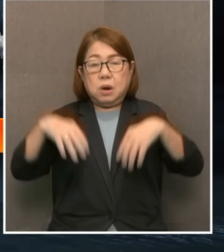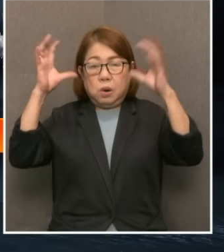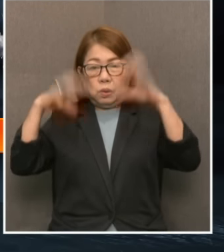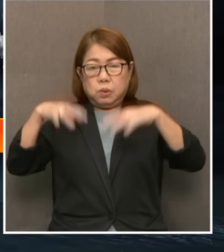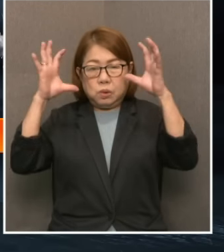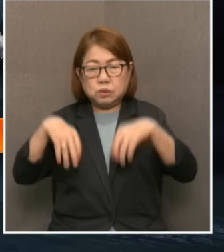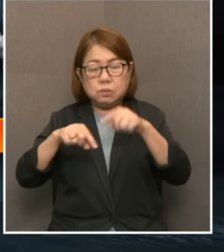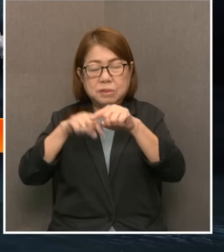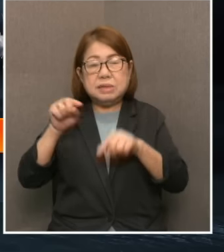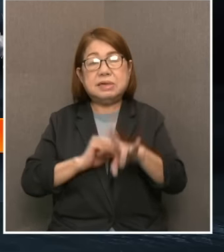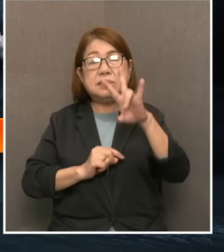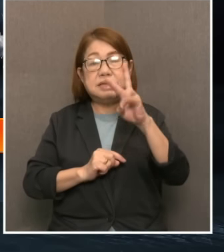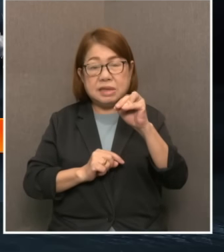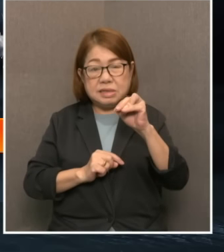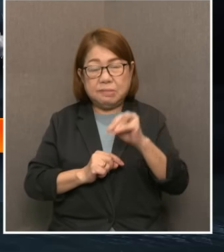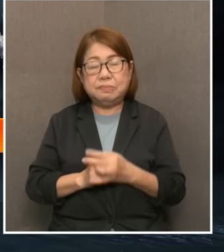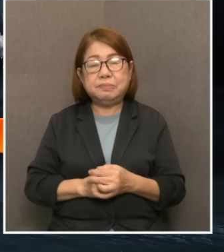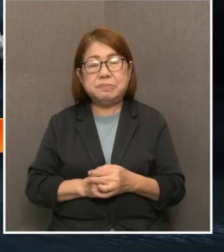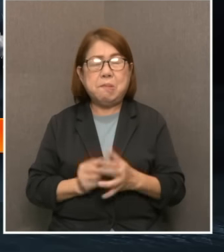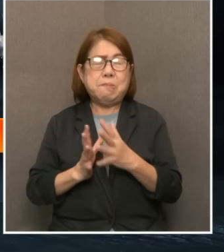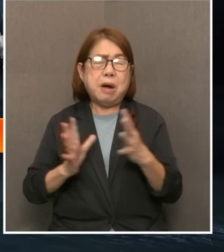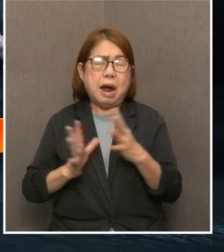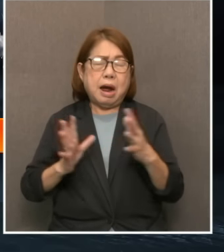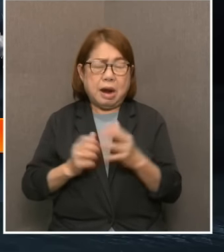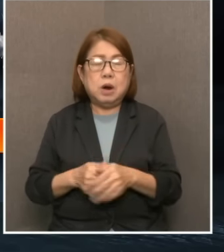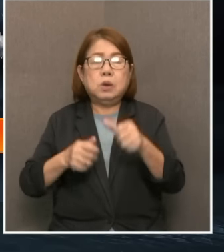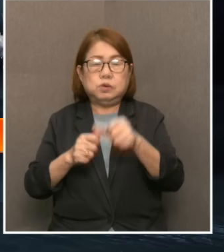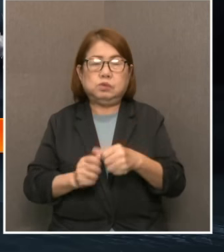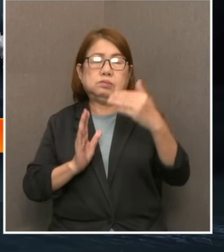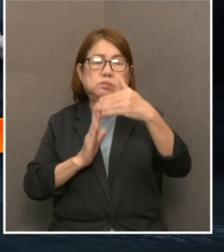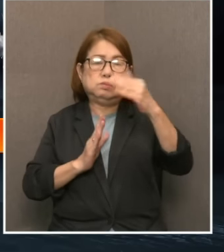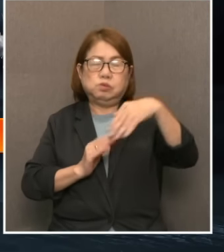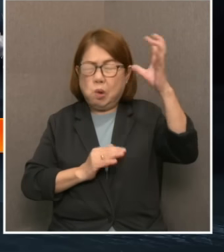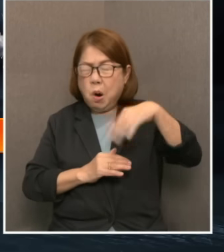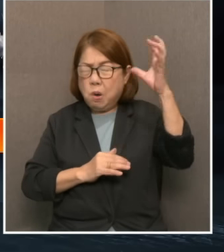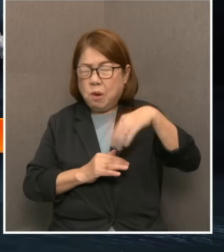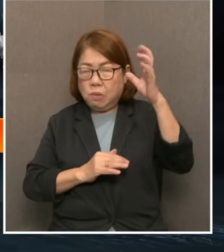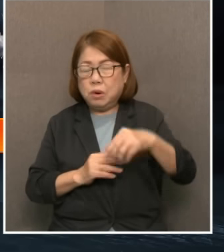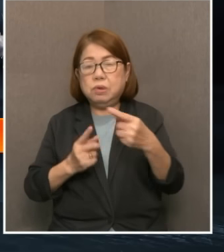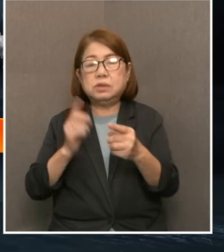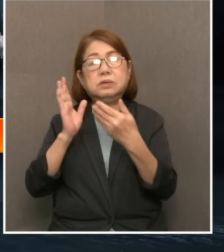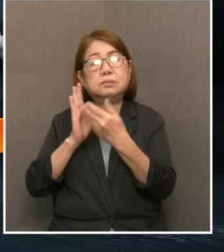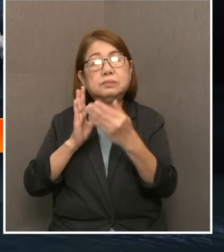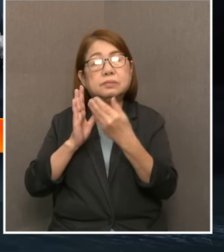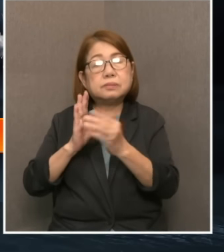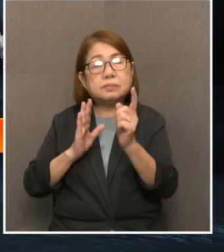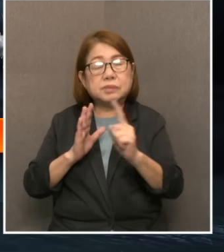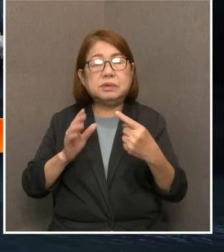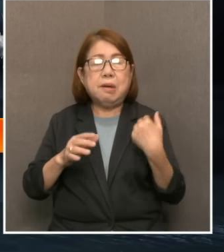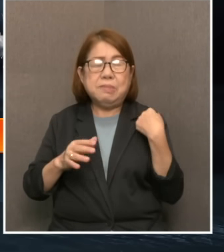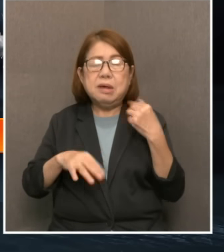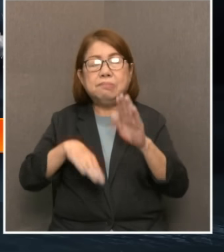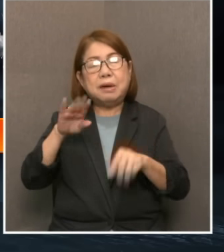170 ของพื้นที่ก็คอมากสุดในวันนี้ตกในพทภาคเหนือนะครับส่นภาคตะวนออกเชียเหนือจะมีฝน 140